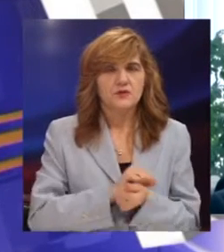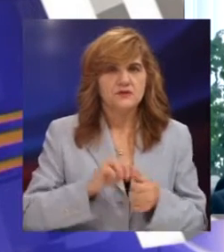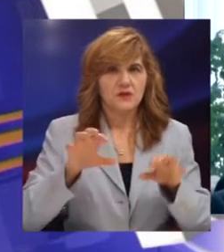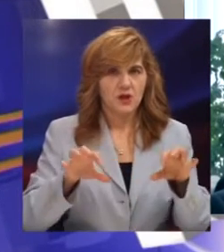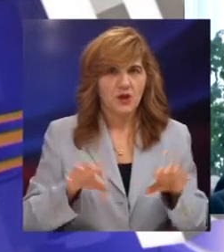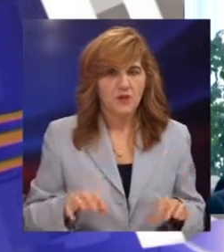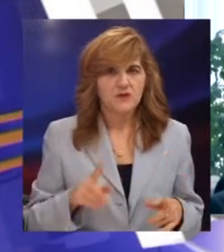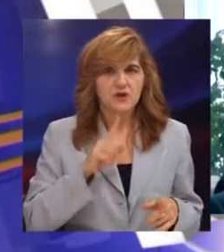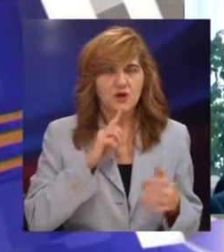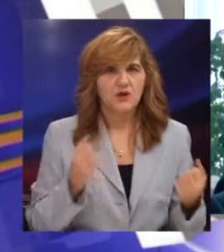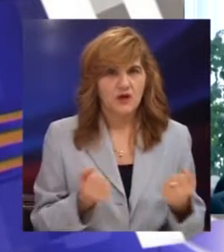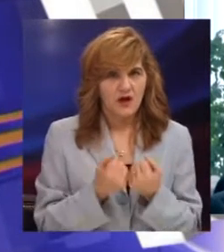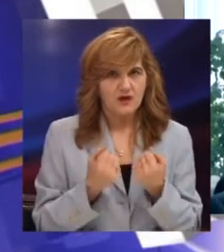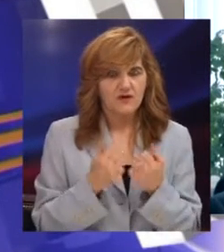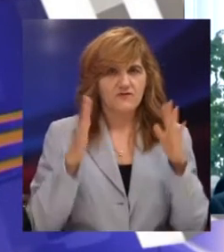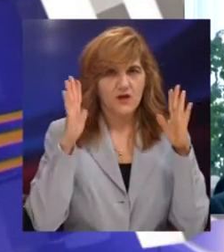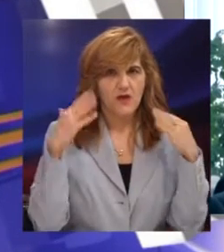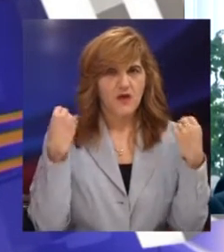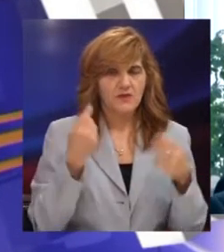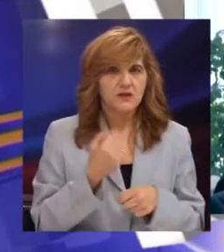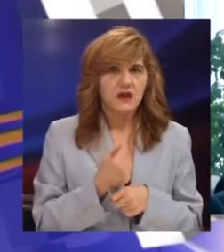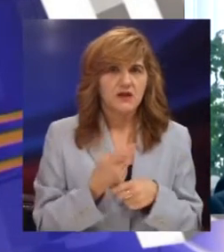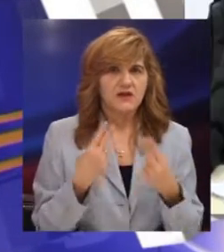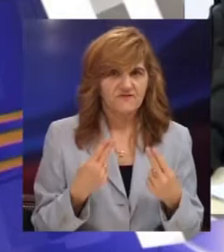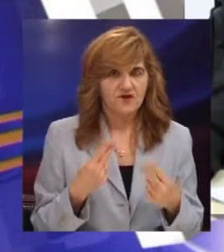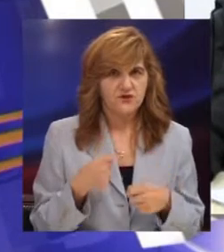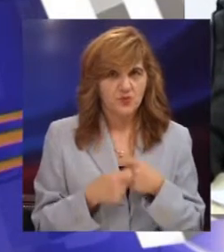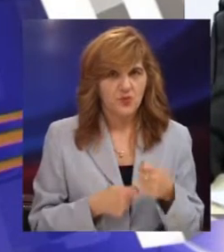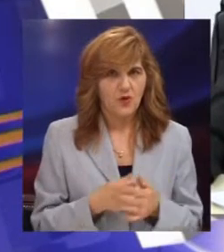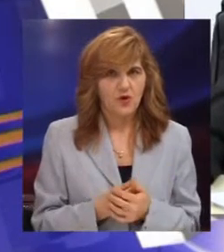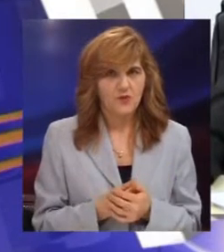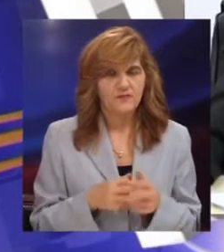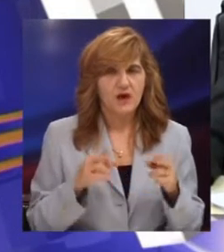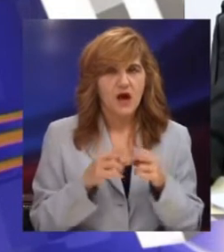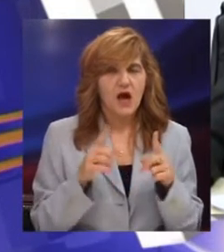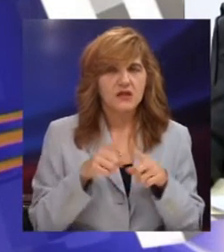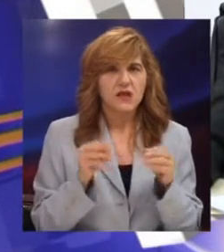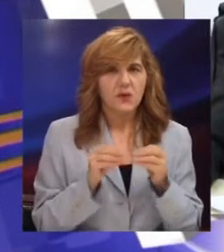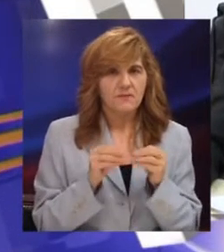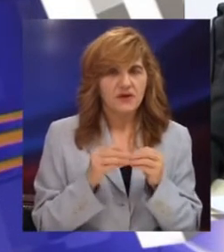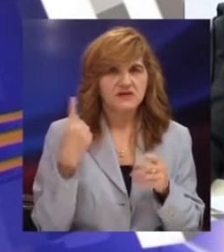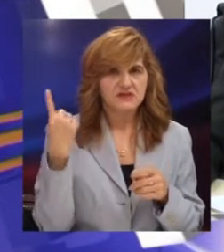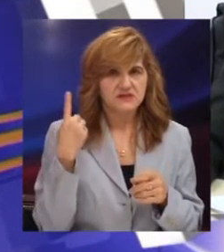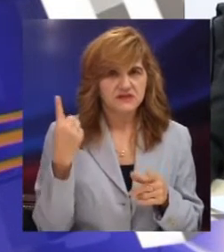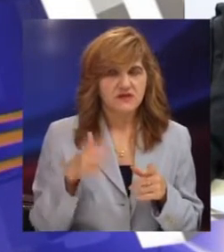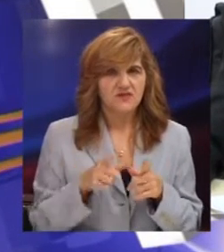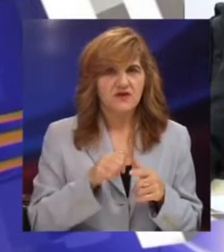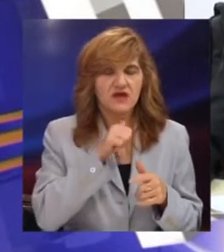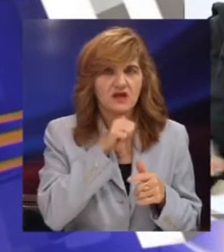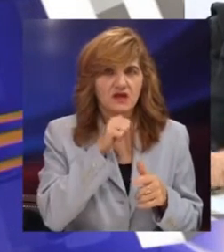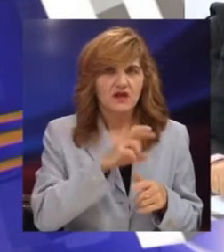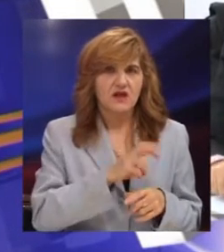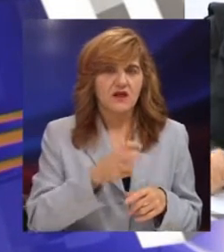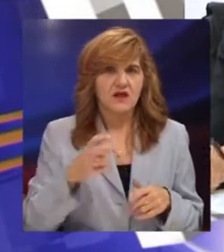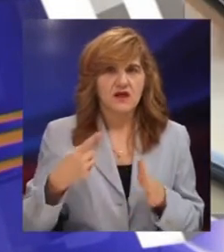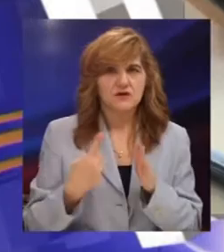svim oblastima u kojima su oni aktivni i ambasada će u tome igrati svoju važnu ulogu. ATB Sever je od 2007. godine u Iran